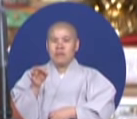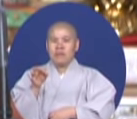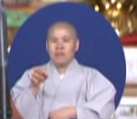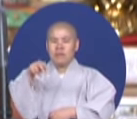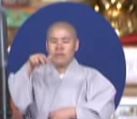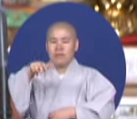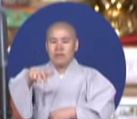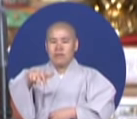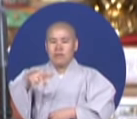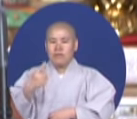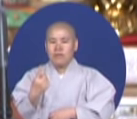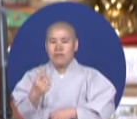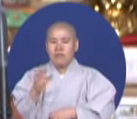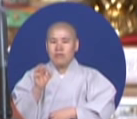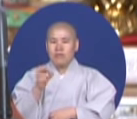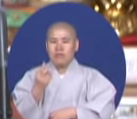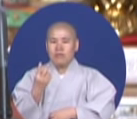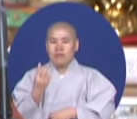광명